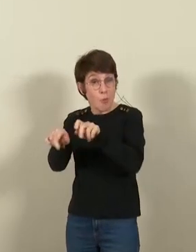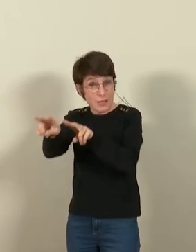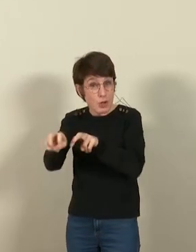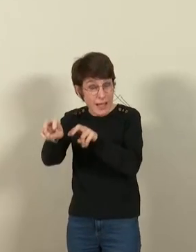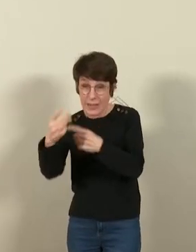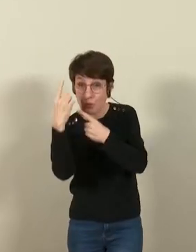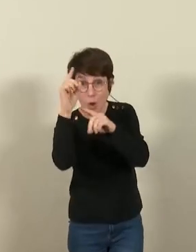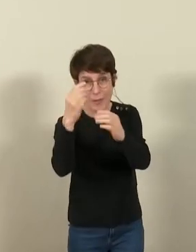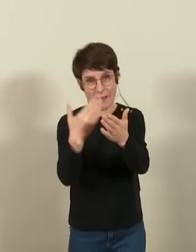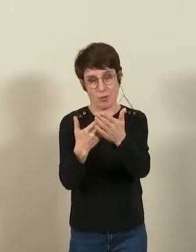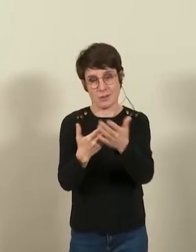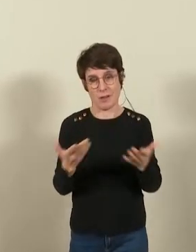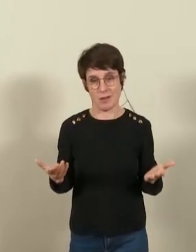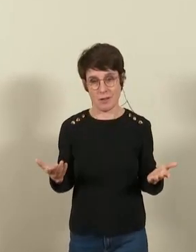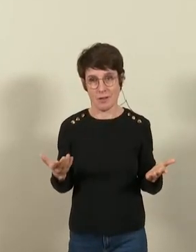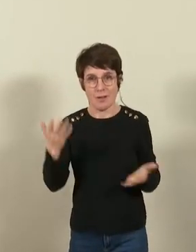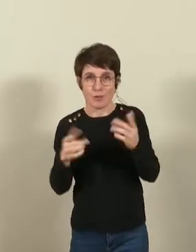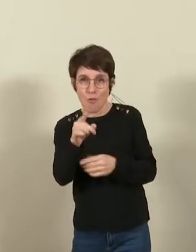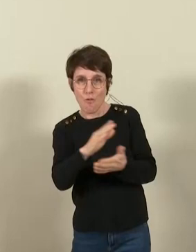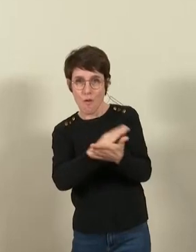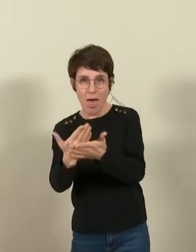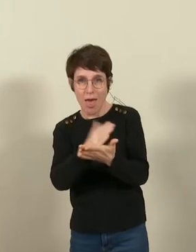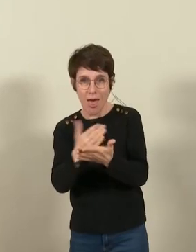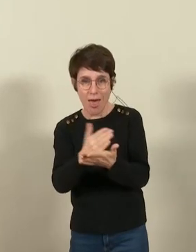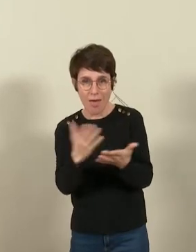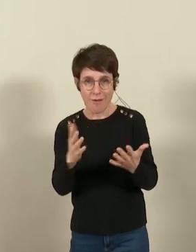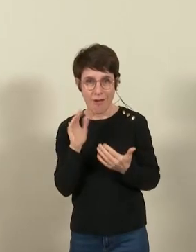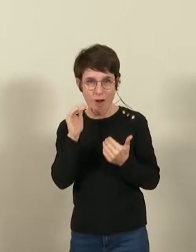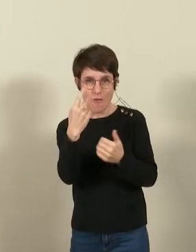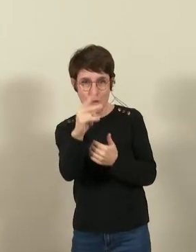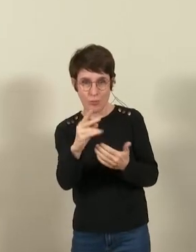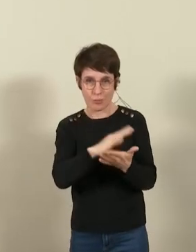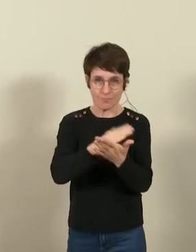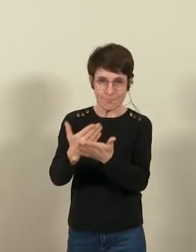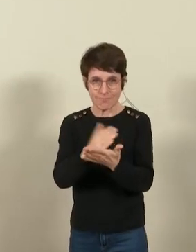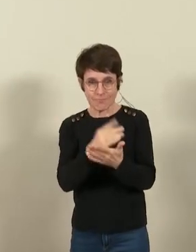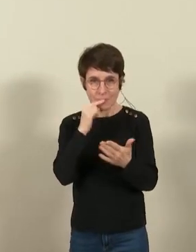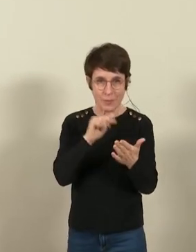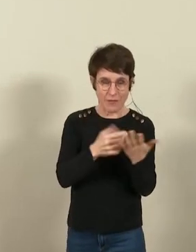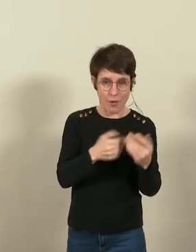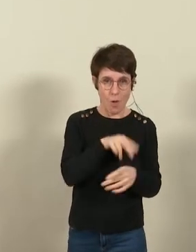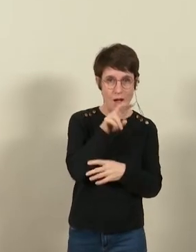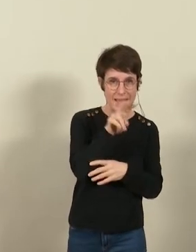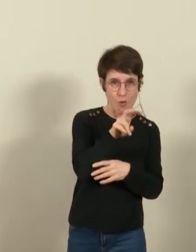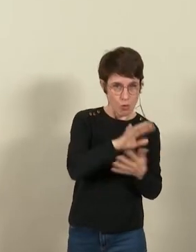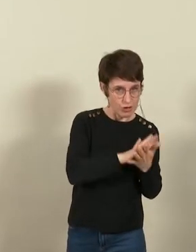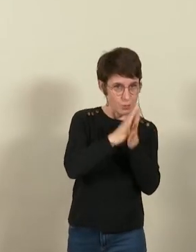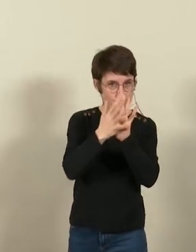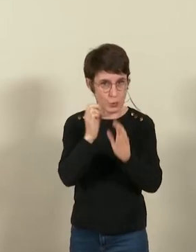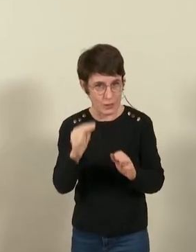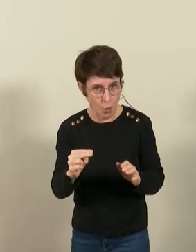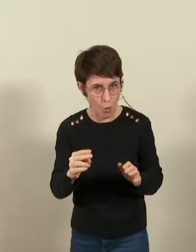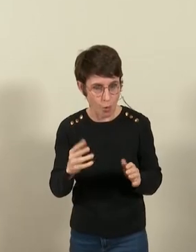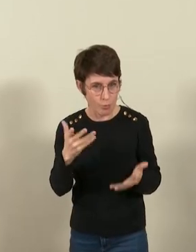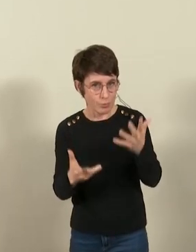essentiellement donc de quel côté êtes-vous votre vœux laisse croire que vous n'êtes pas du côté de la transition écologique du monde agricole et